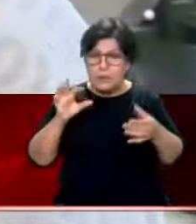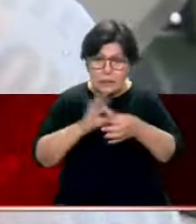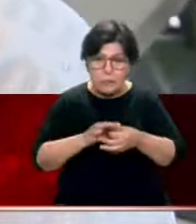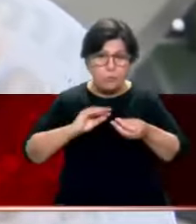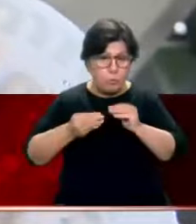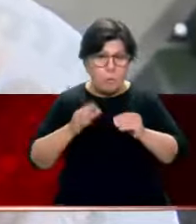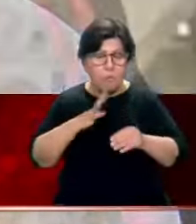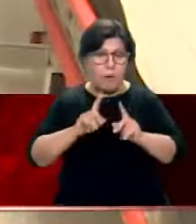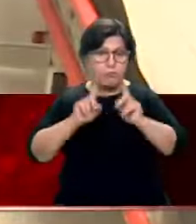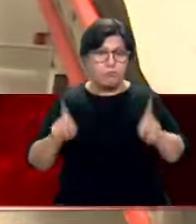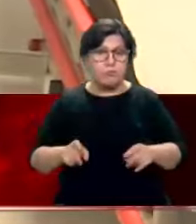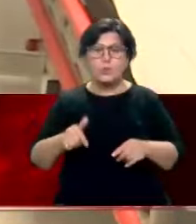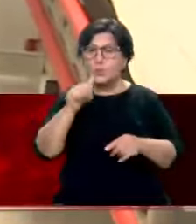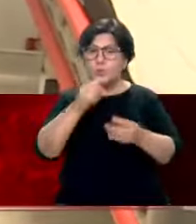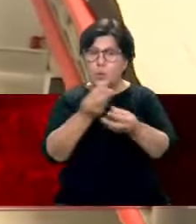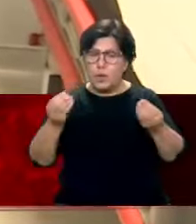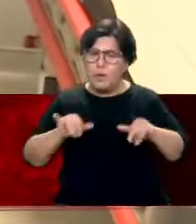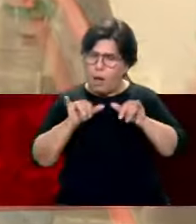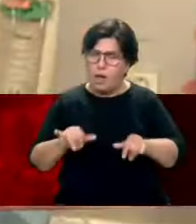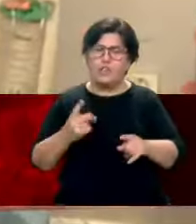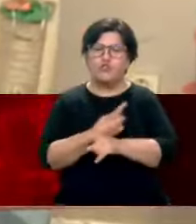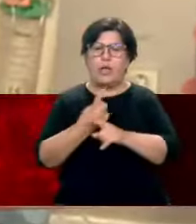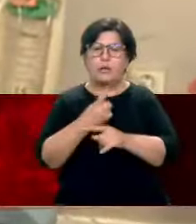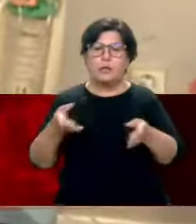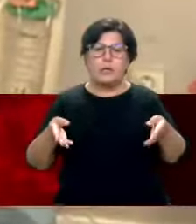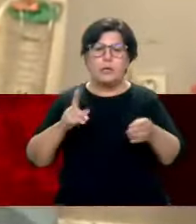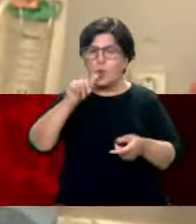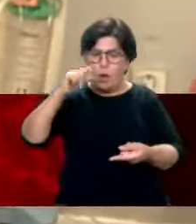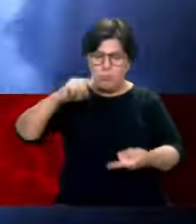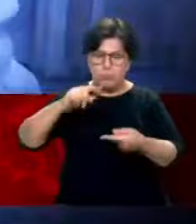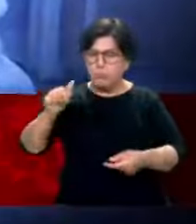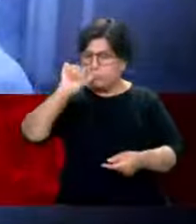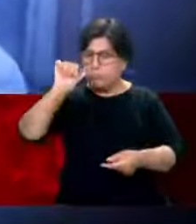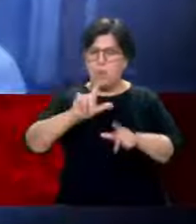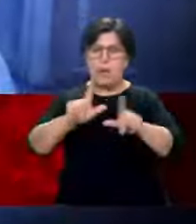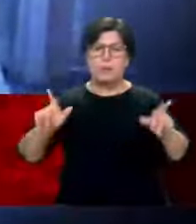ilgili bir problem mi var, ama sularda da aynı şekilde kapalı suları içmemiz lazım.